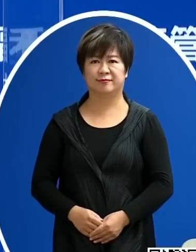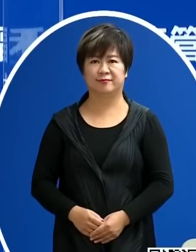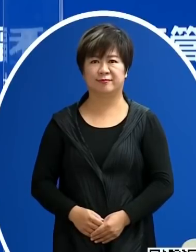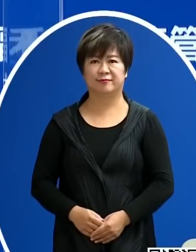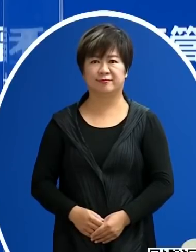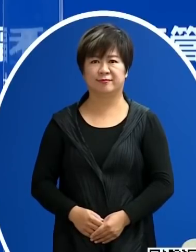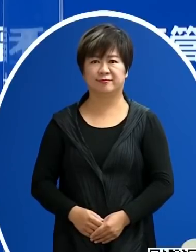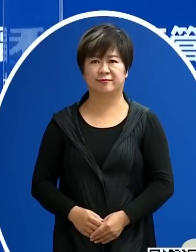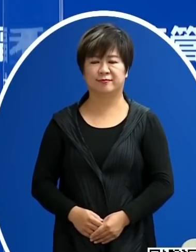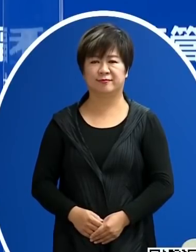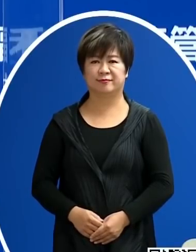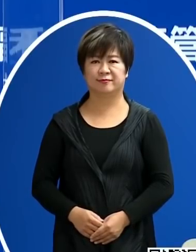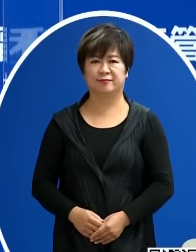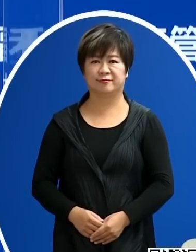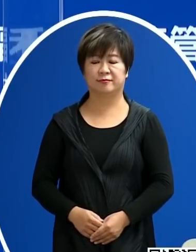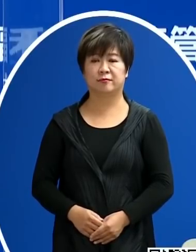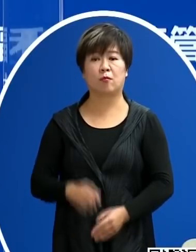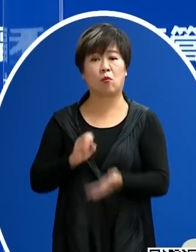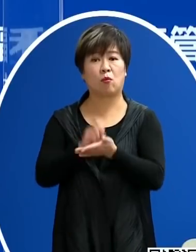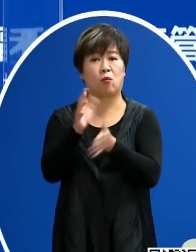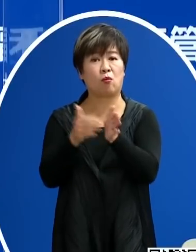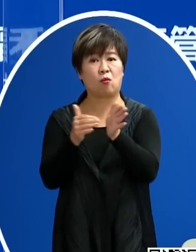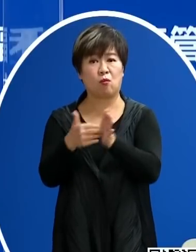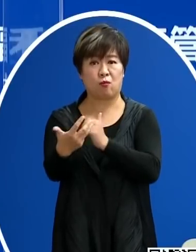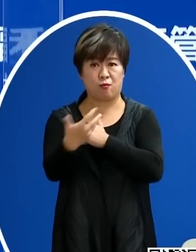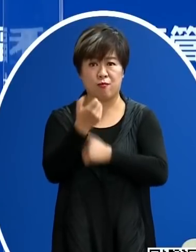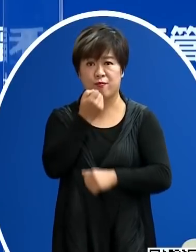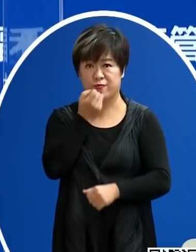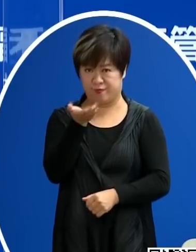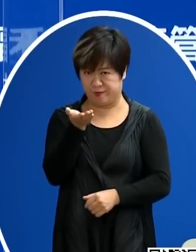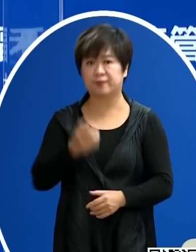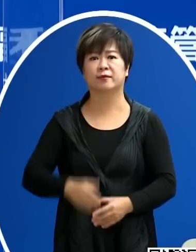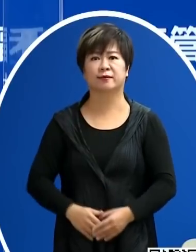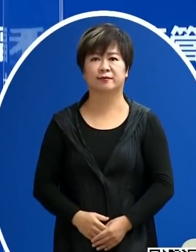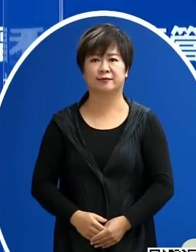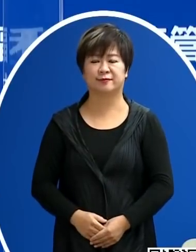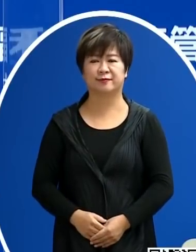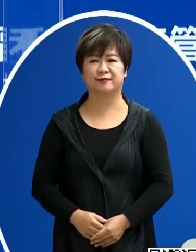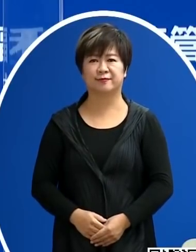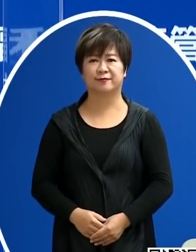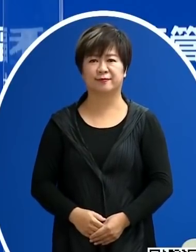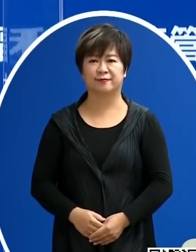好，那如果有先报告到这里，那有问题可以提出来。